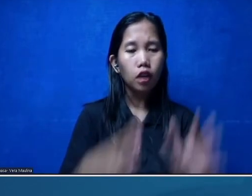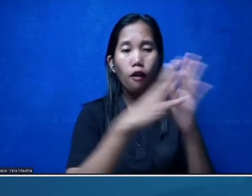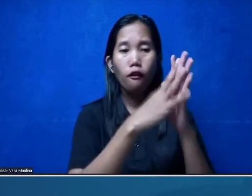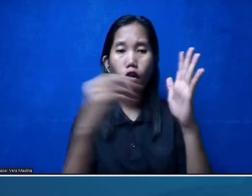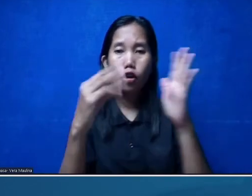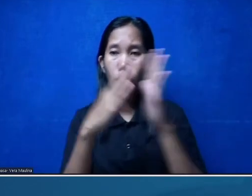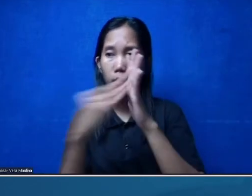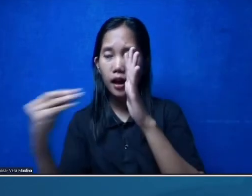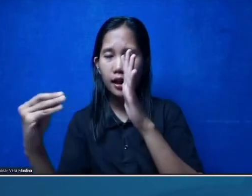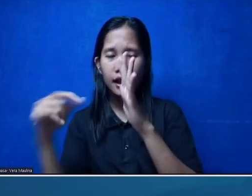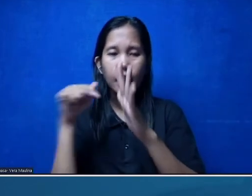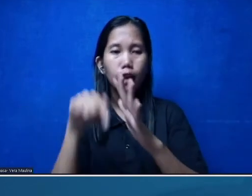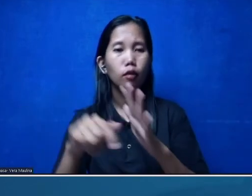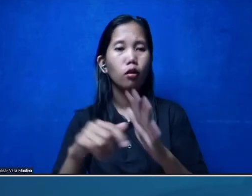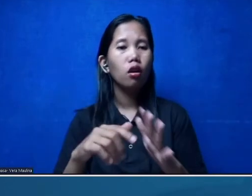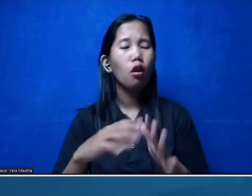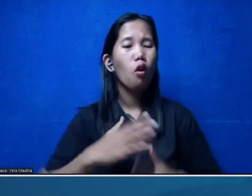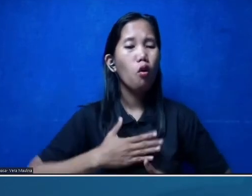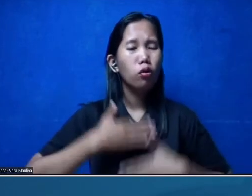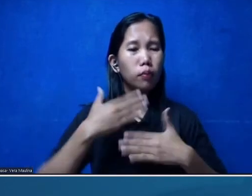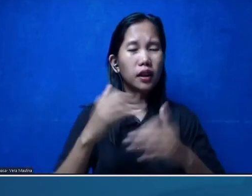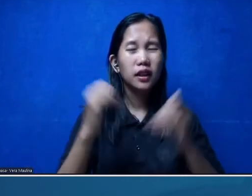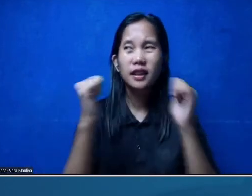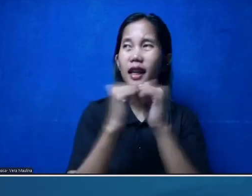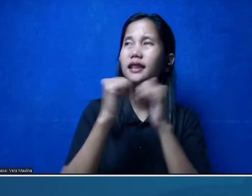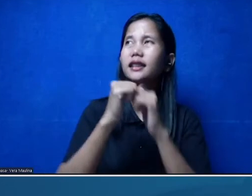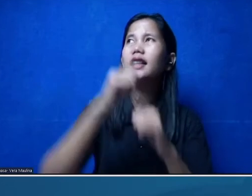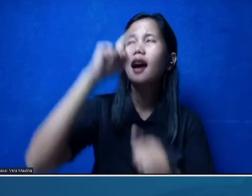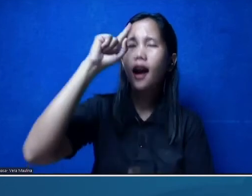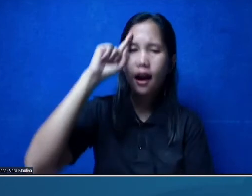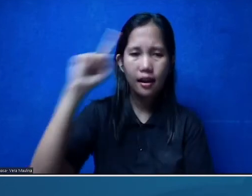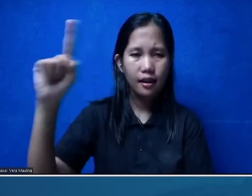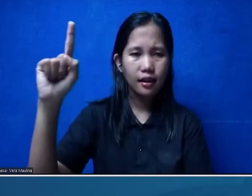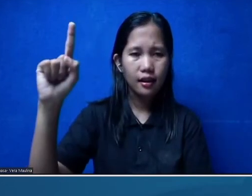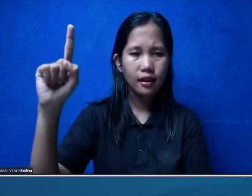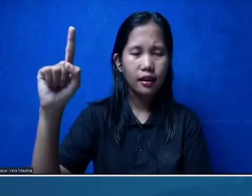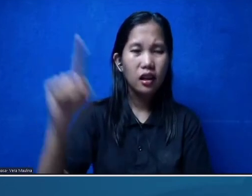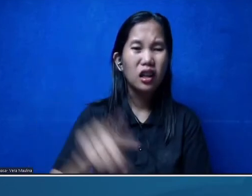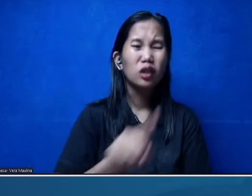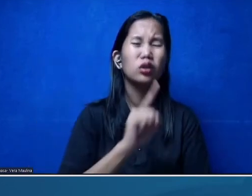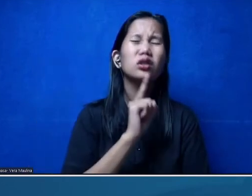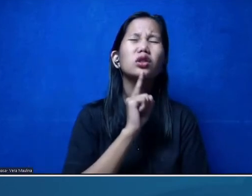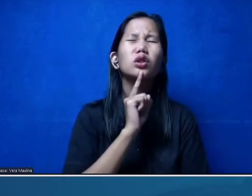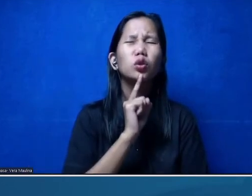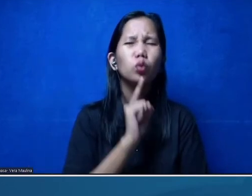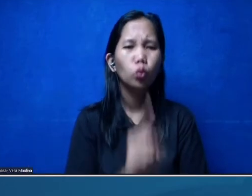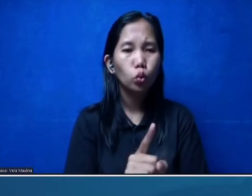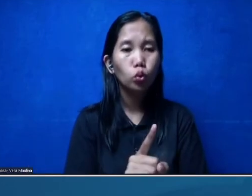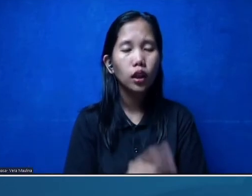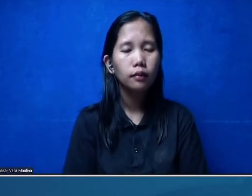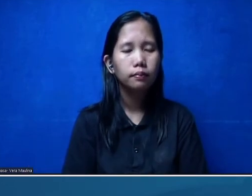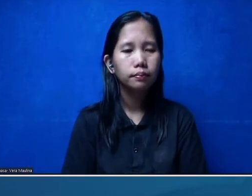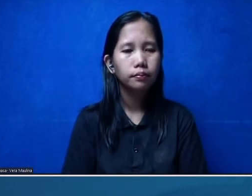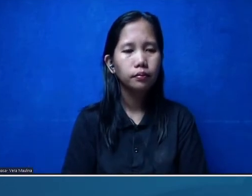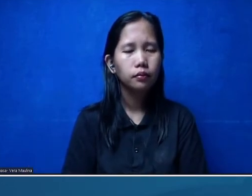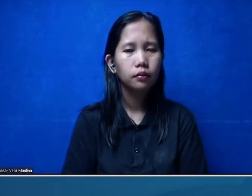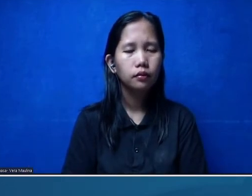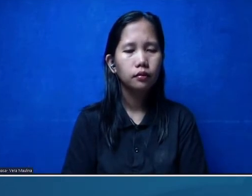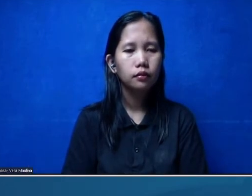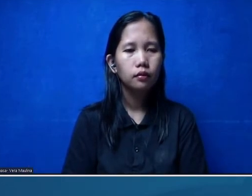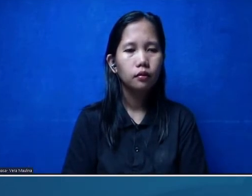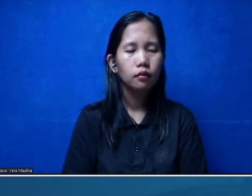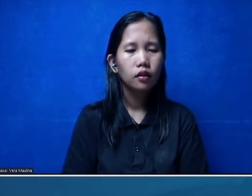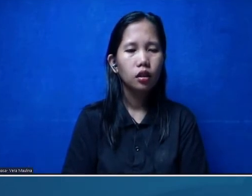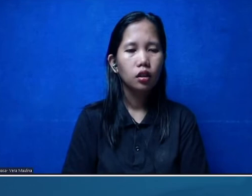Rumah Allah yang sanggup menghapus dosa dan saudara yang dikasihi oleh Tuhan kita bersyukur